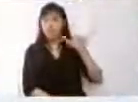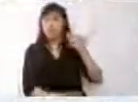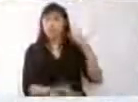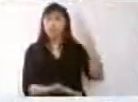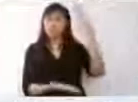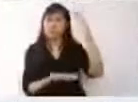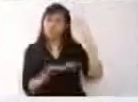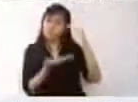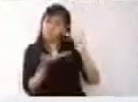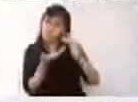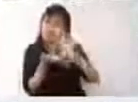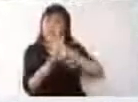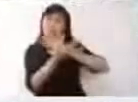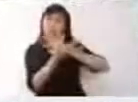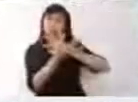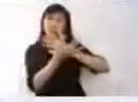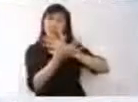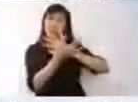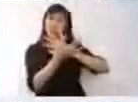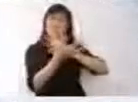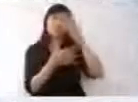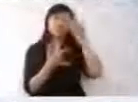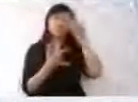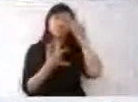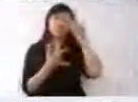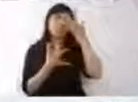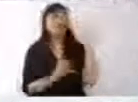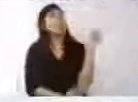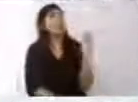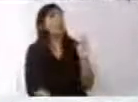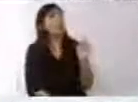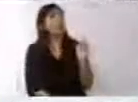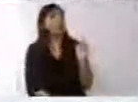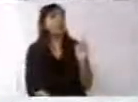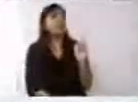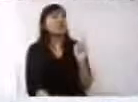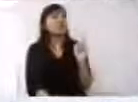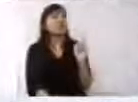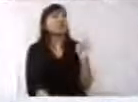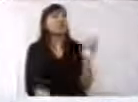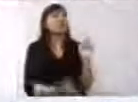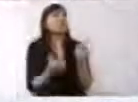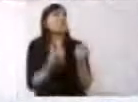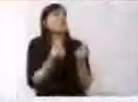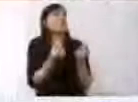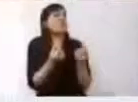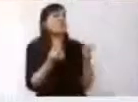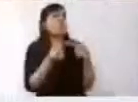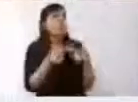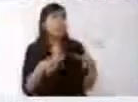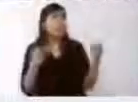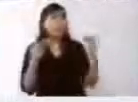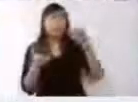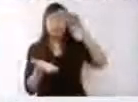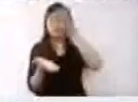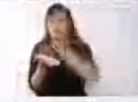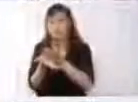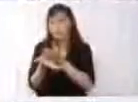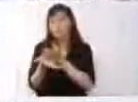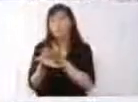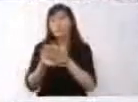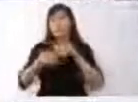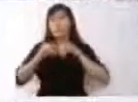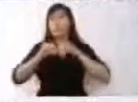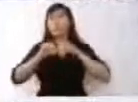na napatunayan na ito po ang pinakamalaking source ng COVID infection. Of course, alam po natin na